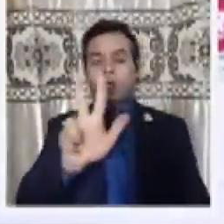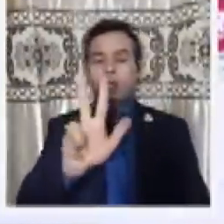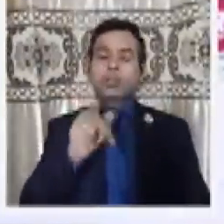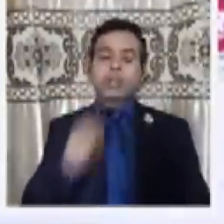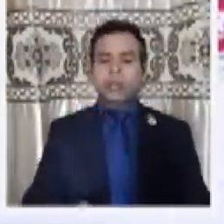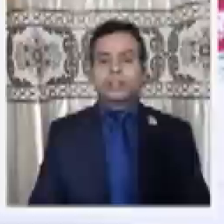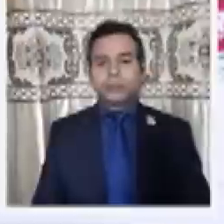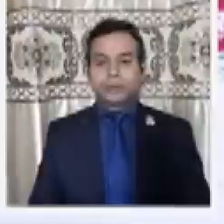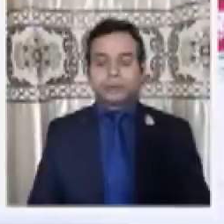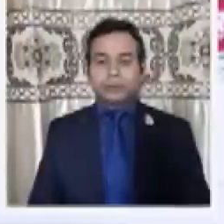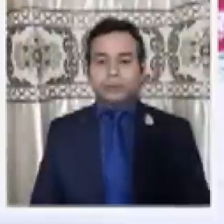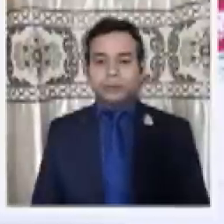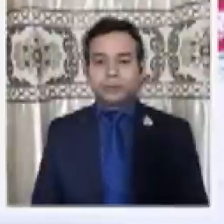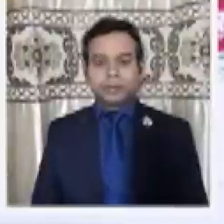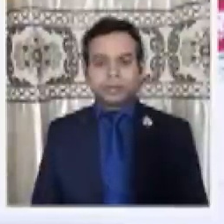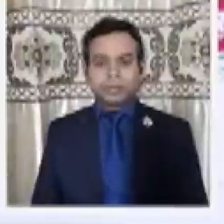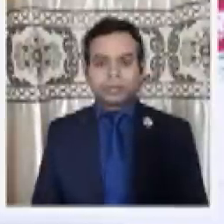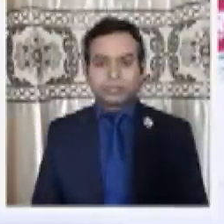62,998 জন।